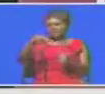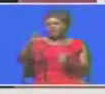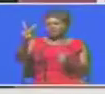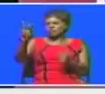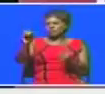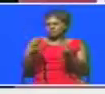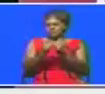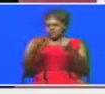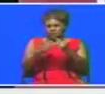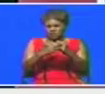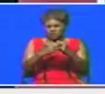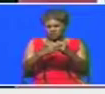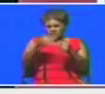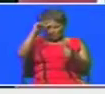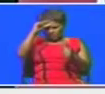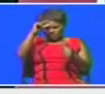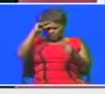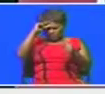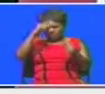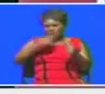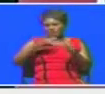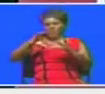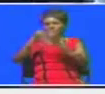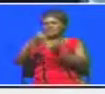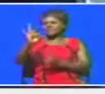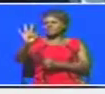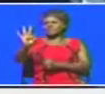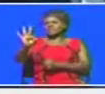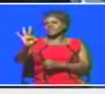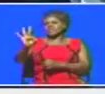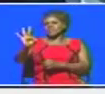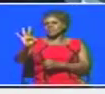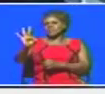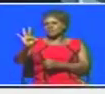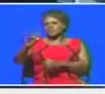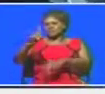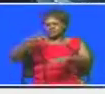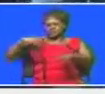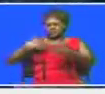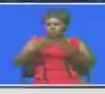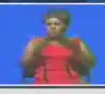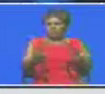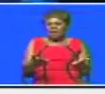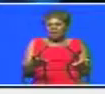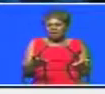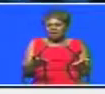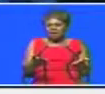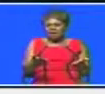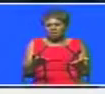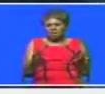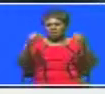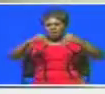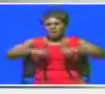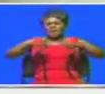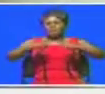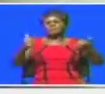2020. Serikali inapania kuwa na madarasa matatu katika viwango vitatu, lakini kufikia sasa hakuna juhudi za kwa pamoja kuafikia